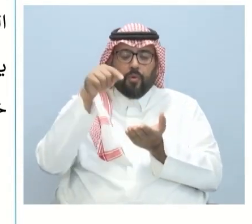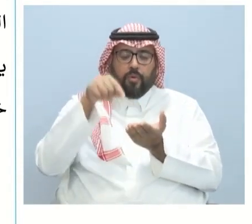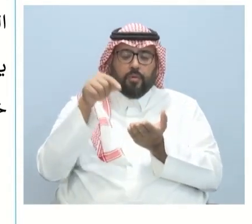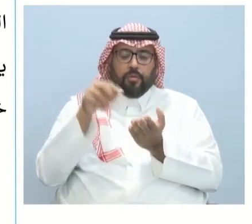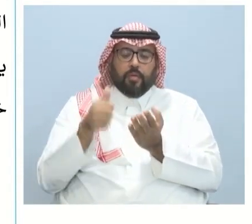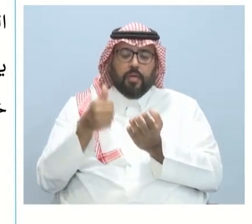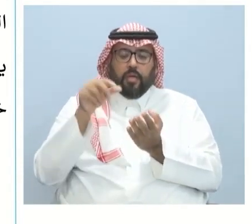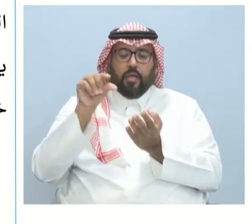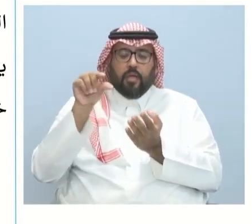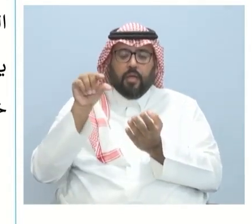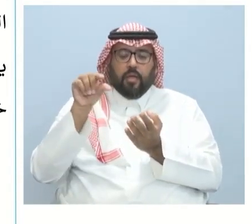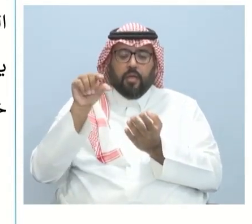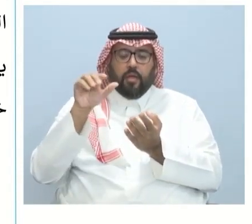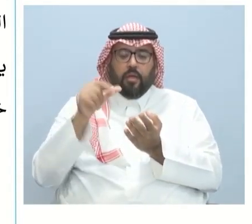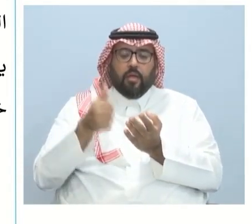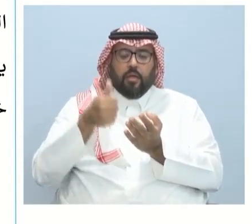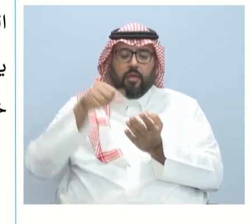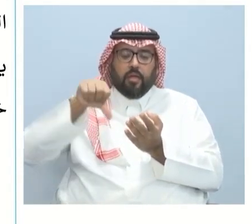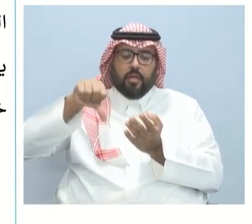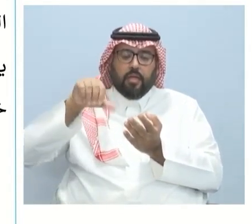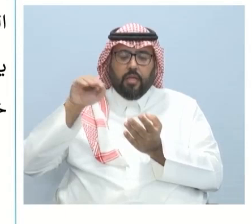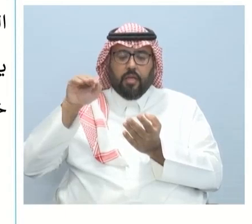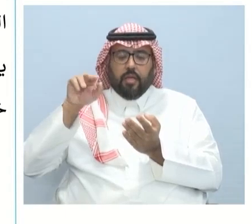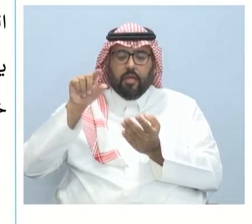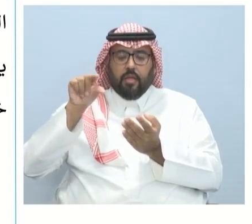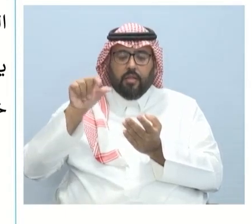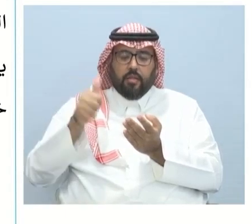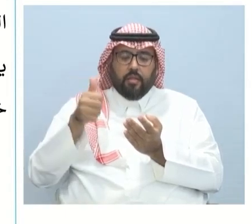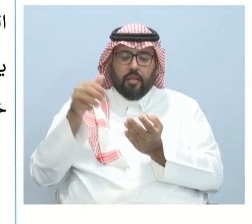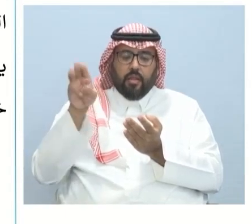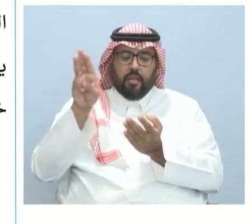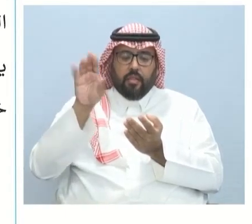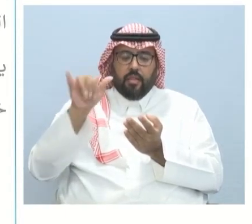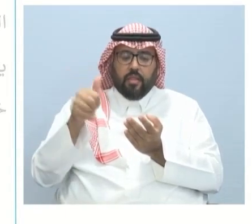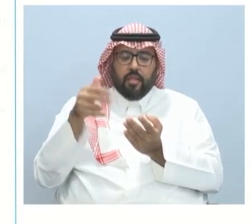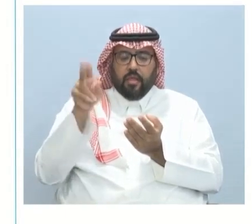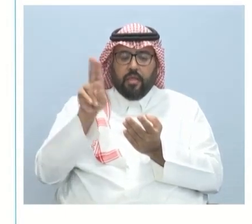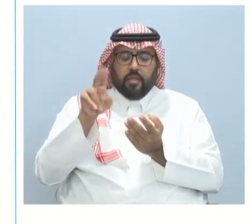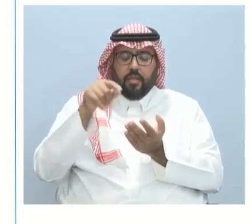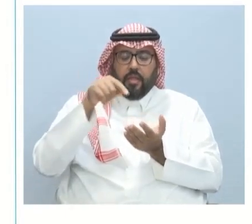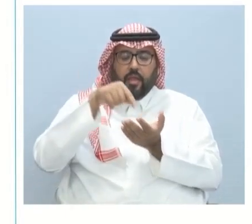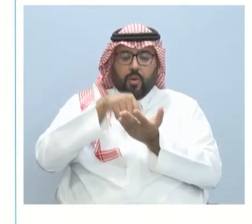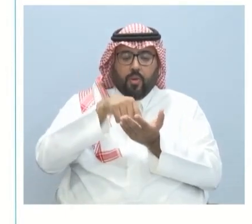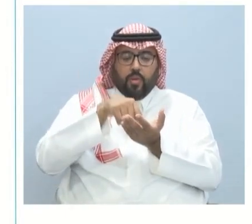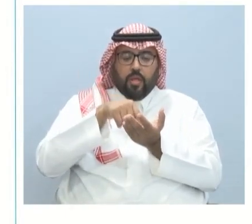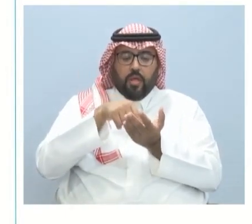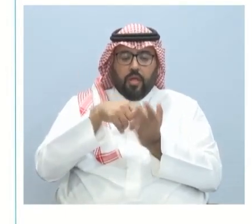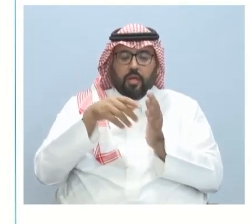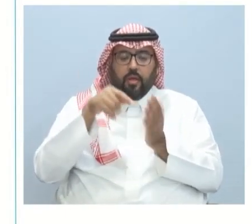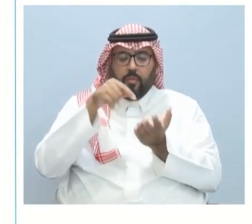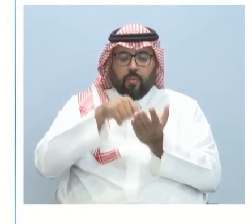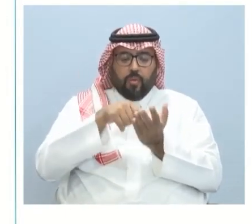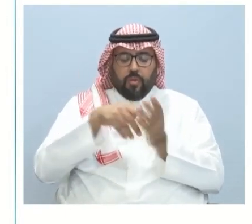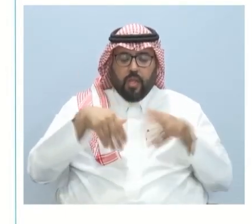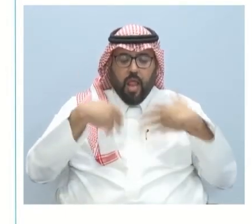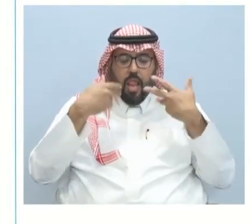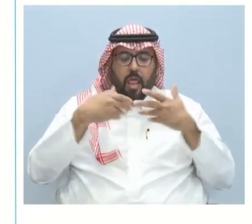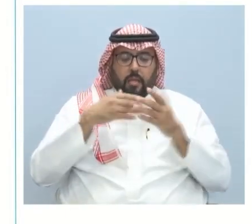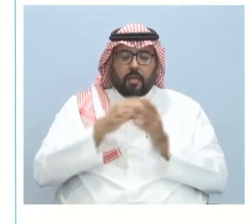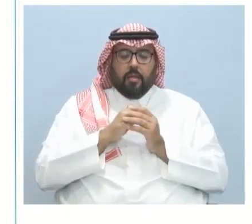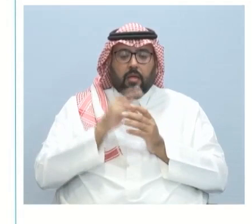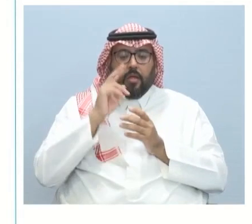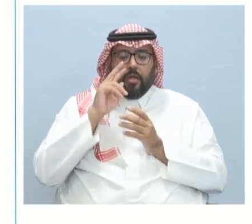ويمكن من خلال تلك الاحداثيات تحديد موقع او تحديد الموقع في ساحه اللعب نلاحظ